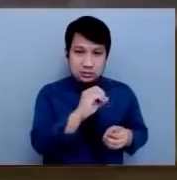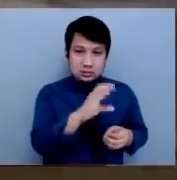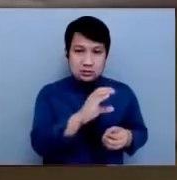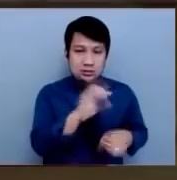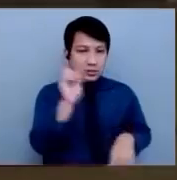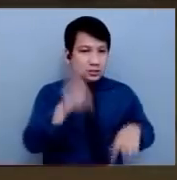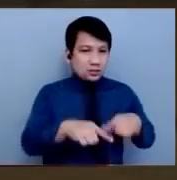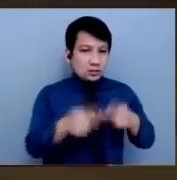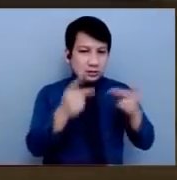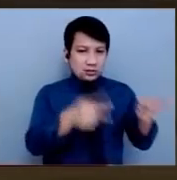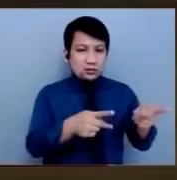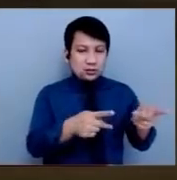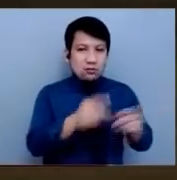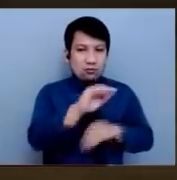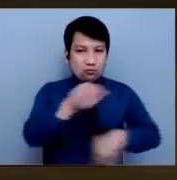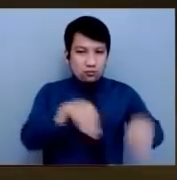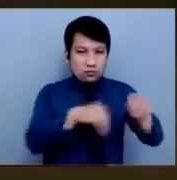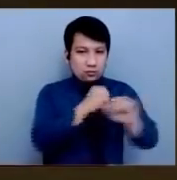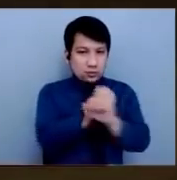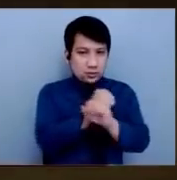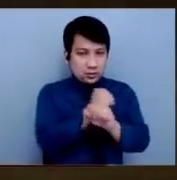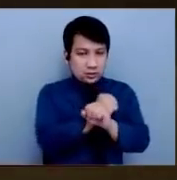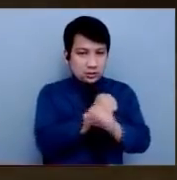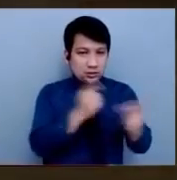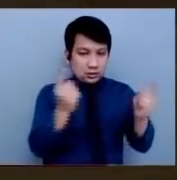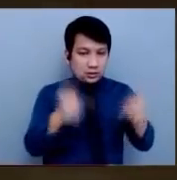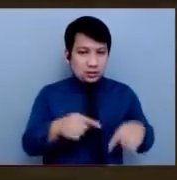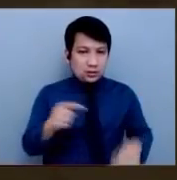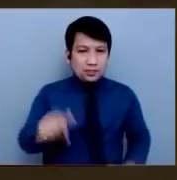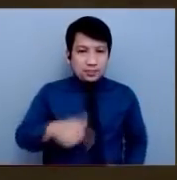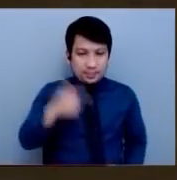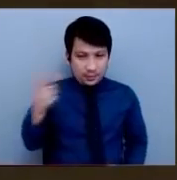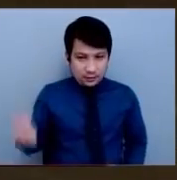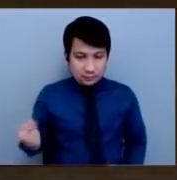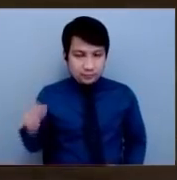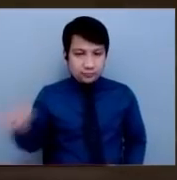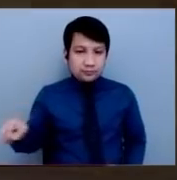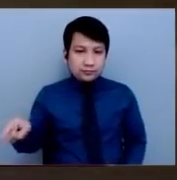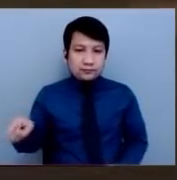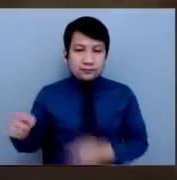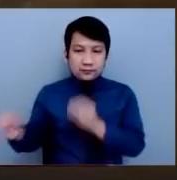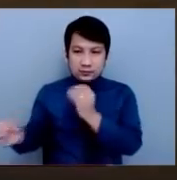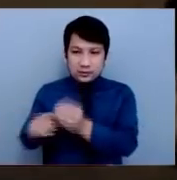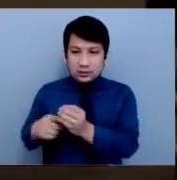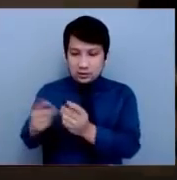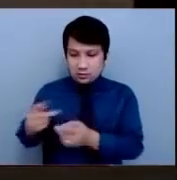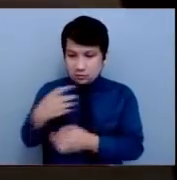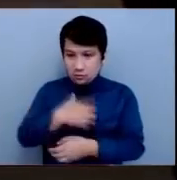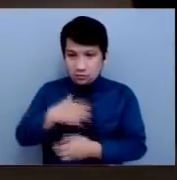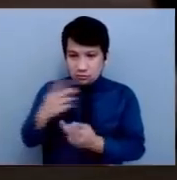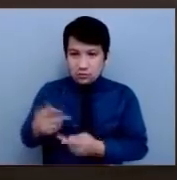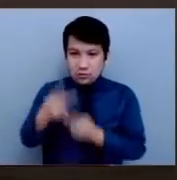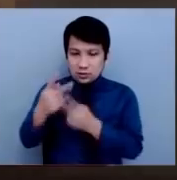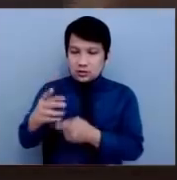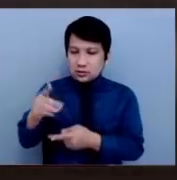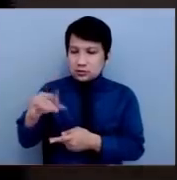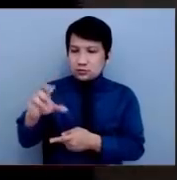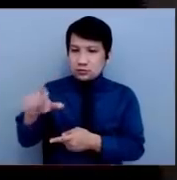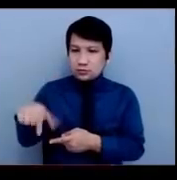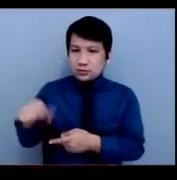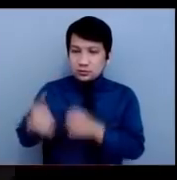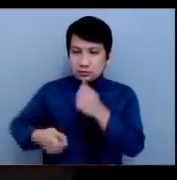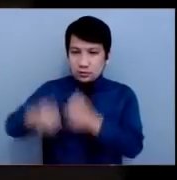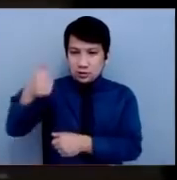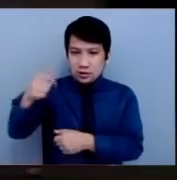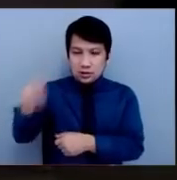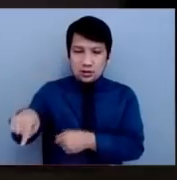at walang substitution na pwedeng mangyari. Samantalang sa petition for disqualification, pagka nanalo doon yung